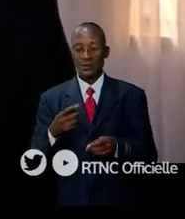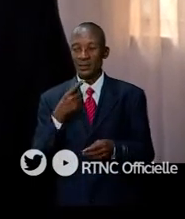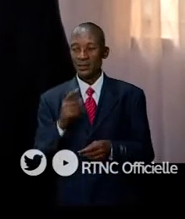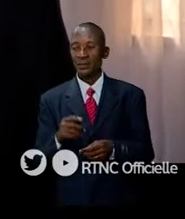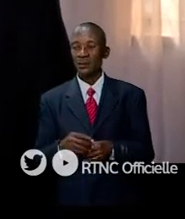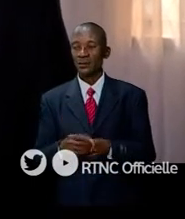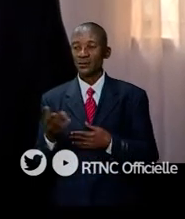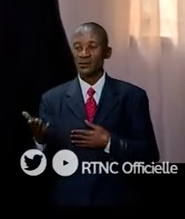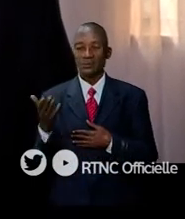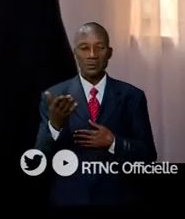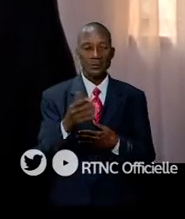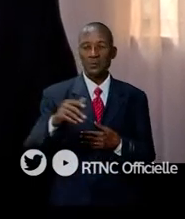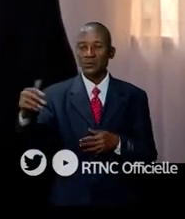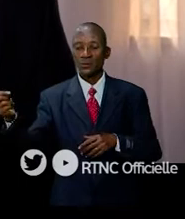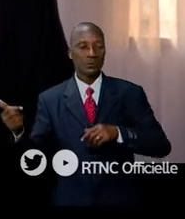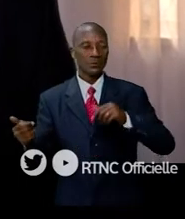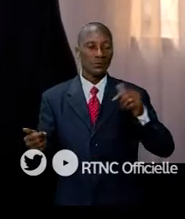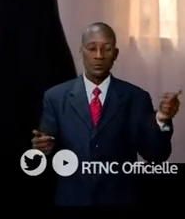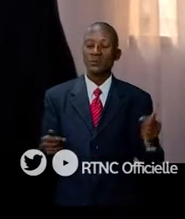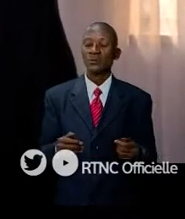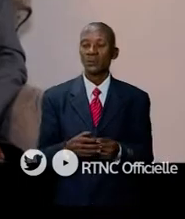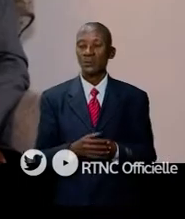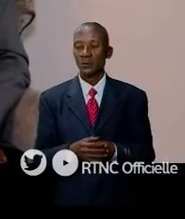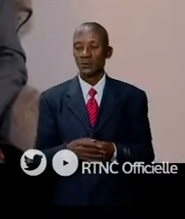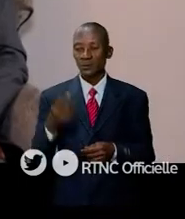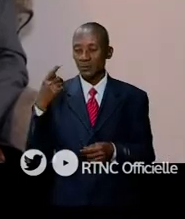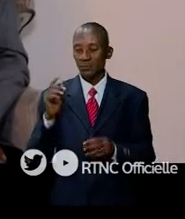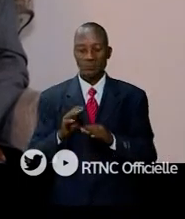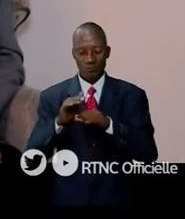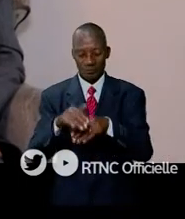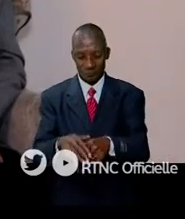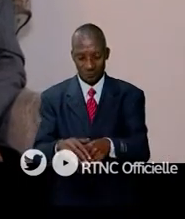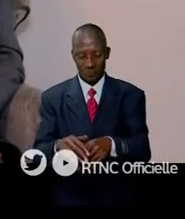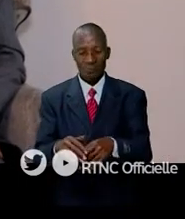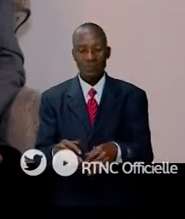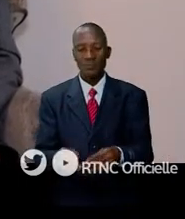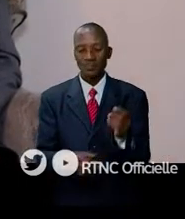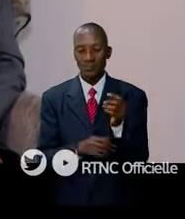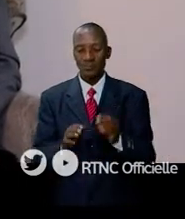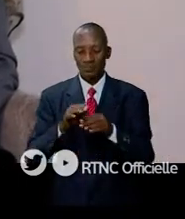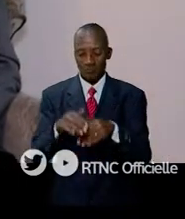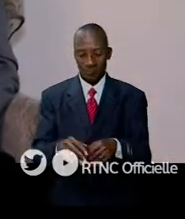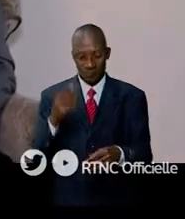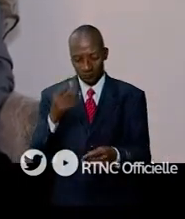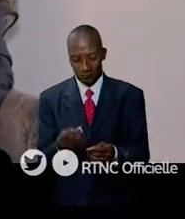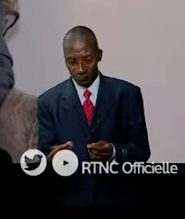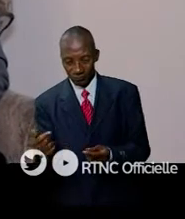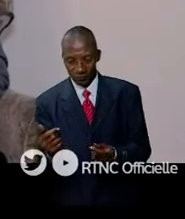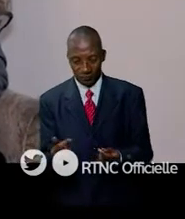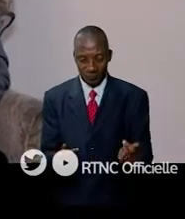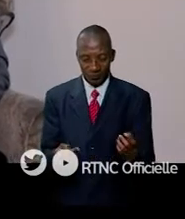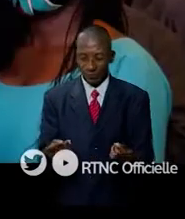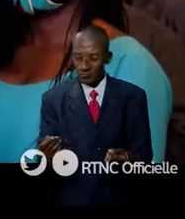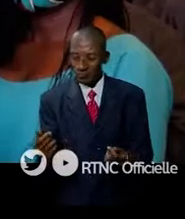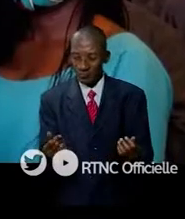qui, de manière consciente ou inconsciente, ont contribué à la corruption ou l'entretien de l'état